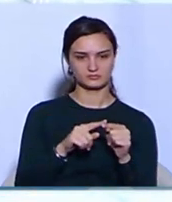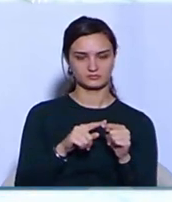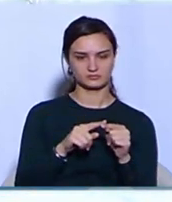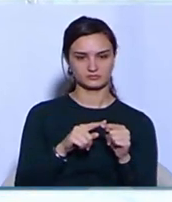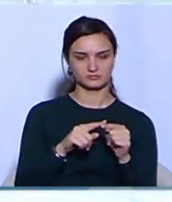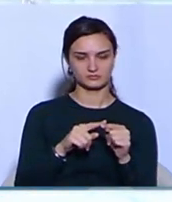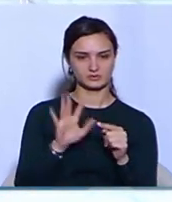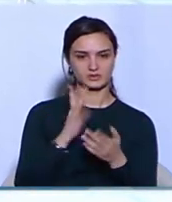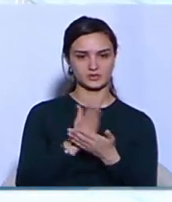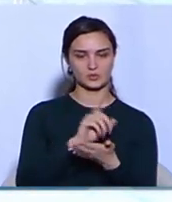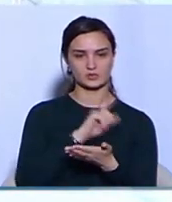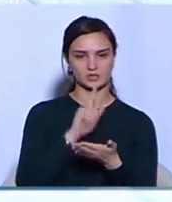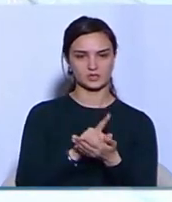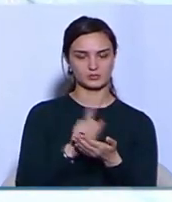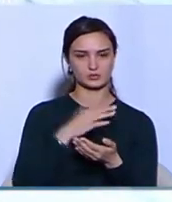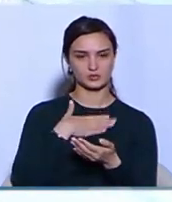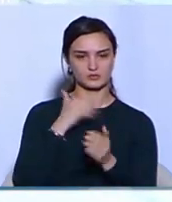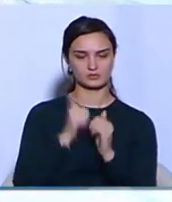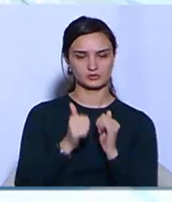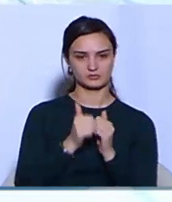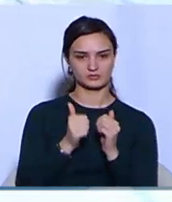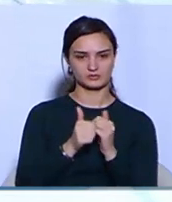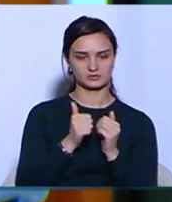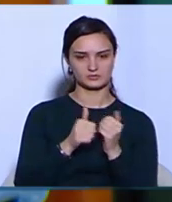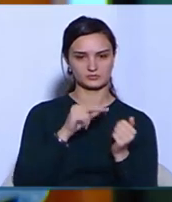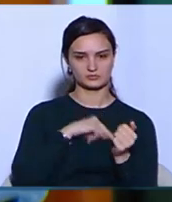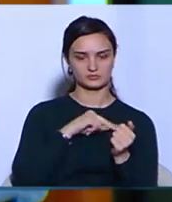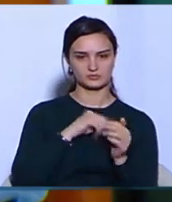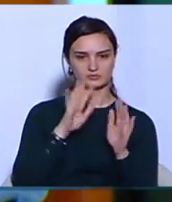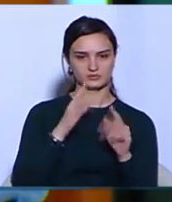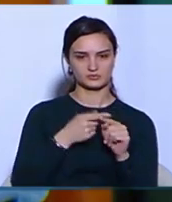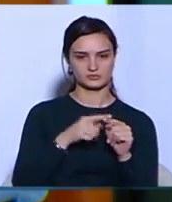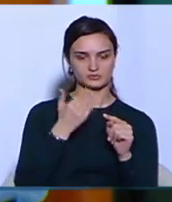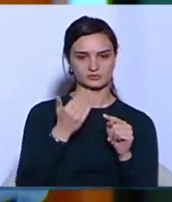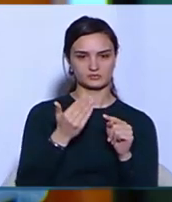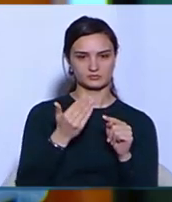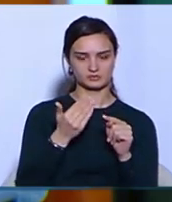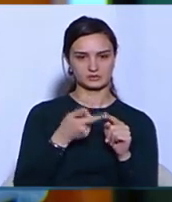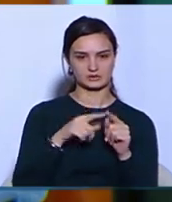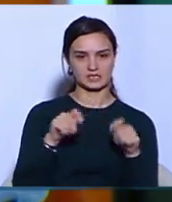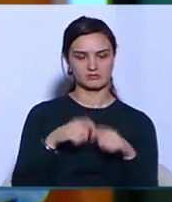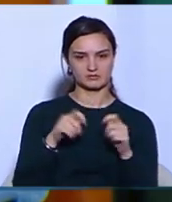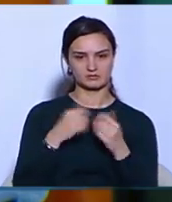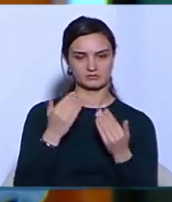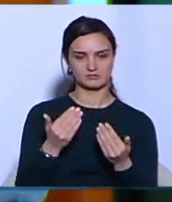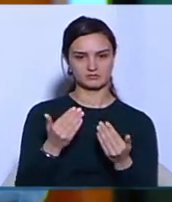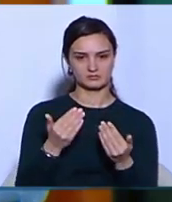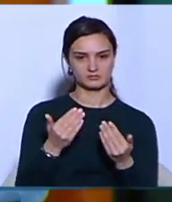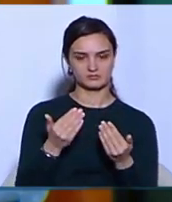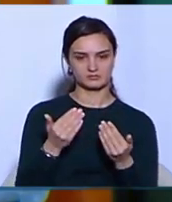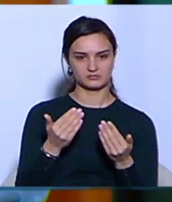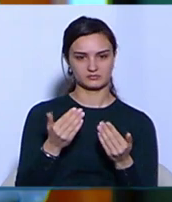წევრები. Არ არის აუცილებელი, რომ ჩვენ მუდმივად მუშაობდეთ მხოლოდ მათი გარკვეული დეფიციტის და